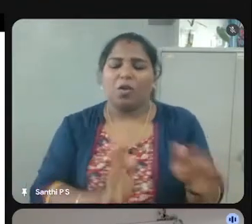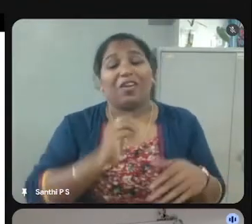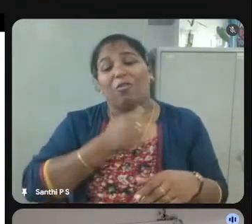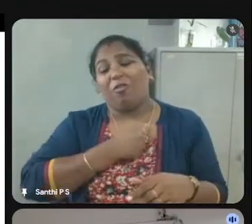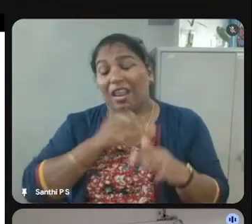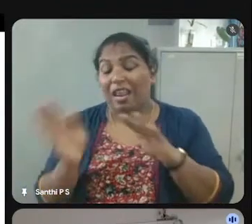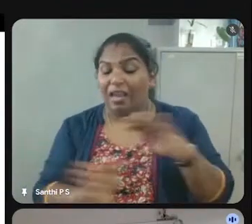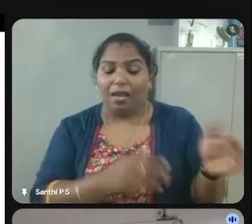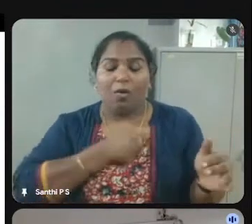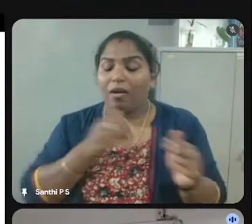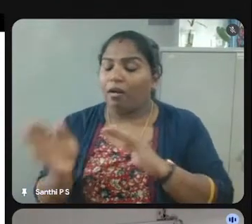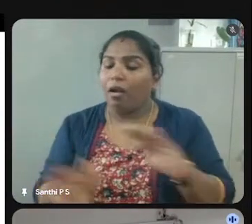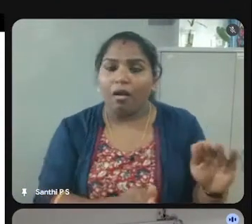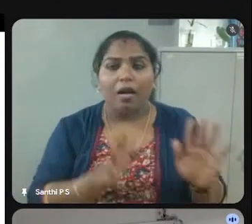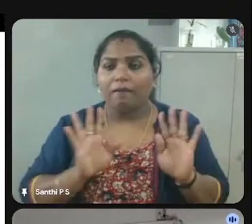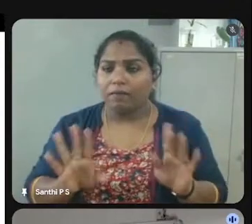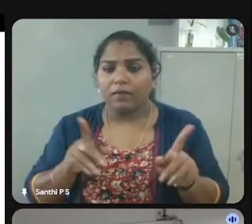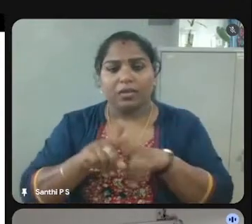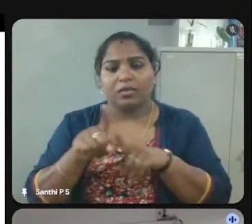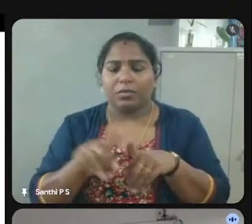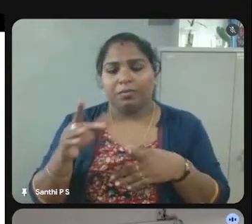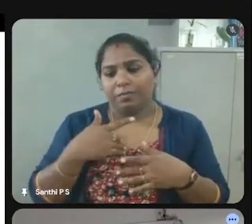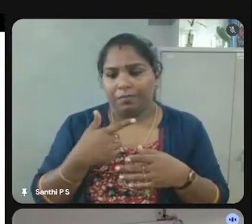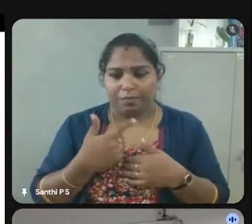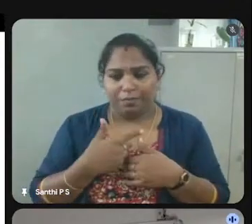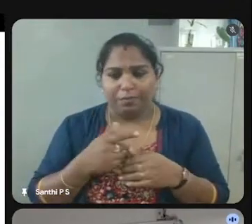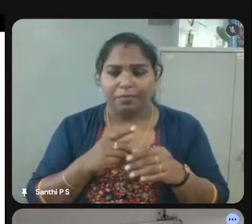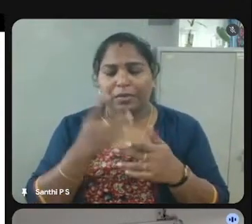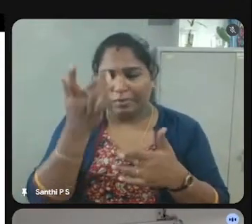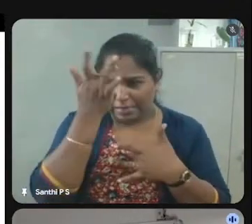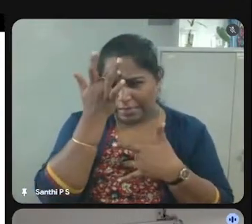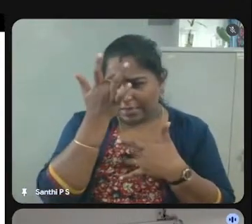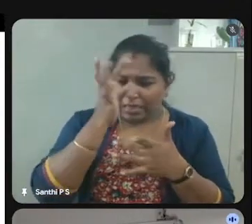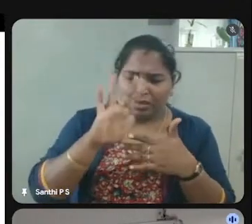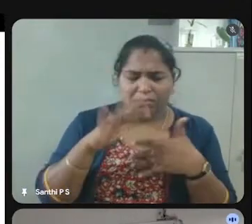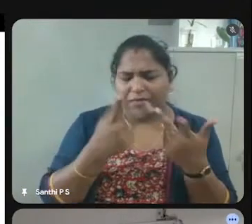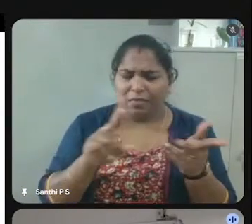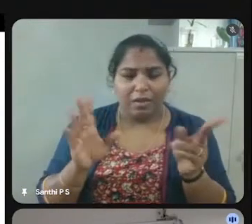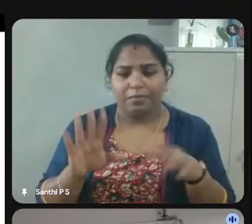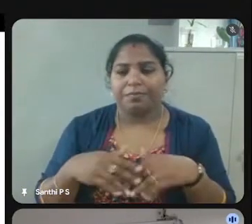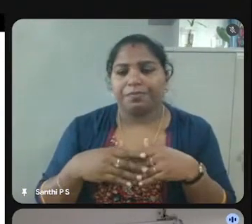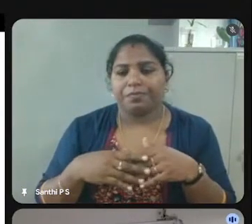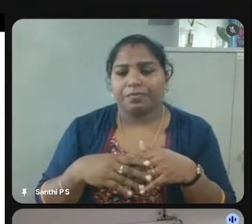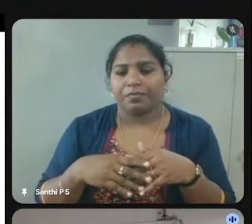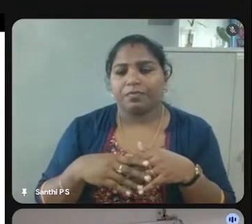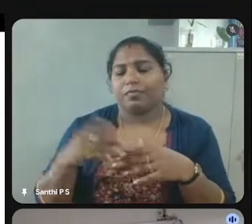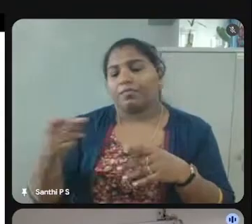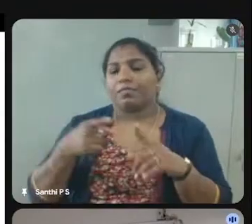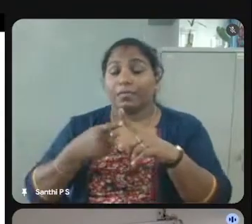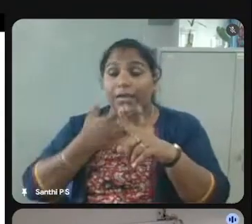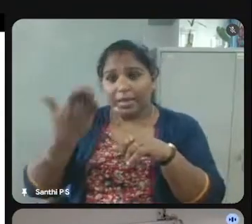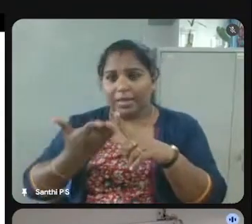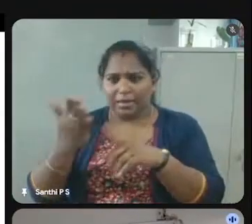ഒന്ന് ആലോചിച്ച് നോക്കൂ, നമ്മളിപ്പോ ഒരു അസുഖത്തിന് അല്ലെങ്കിൽ എന്തെങ്കിലും ഒരു ബുദ്ധിമുട്ട് വരുമ്പോൾ, ഇപ്പൊ ഒരു തെറപ്പിക്ക് ഒരു സെഷൻ നിങ്ങൾ ഒരു അപ്പോയിന്റ്മെന്റ് എടുക്കുന്നു, അല്ലെങ്കിൽ നിങ്ങളുടെ